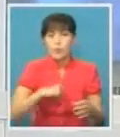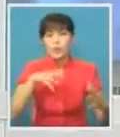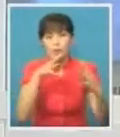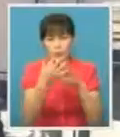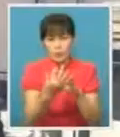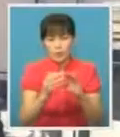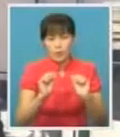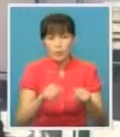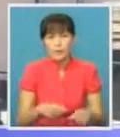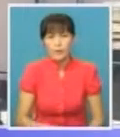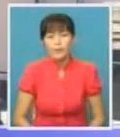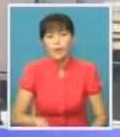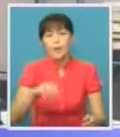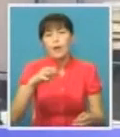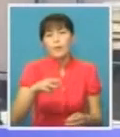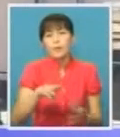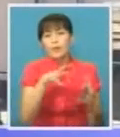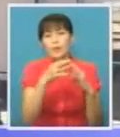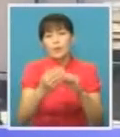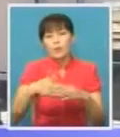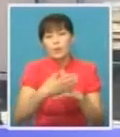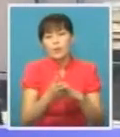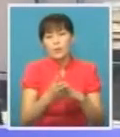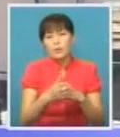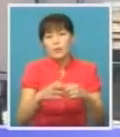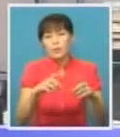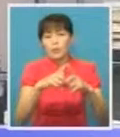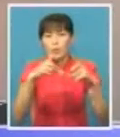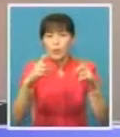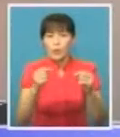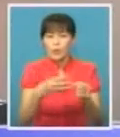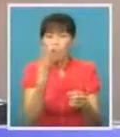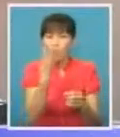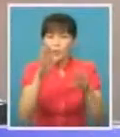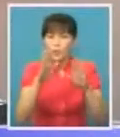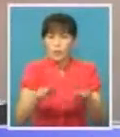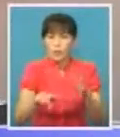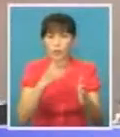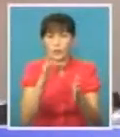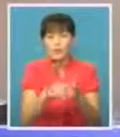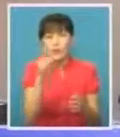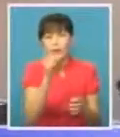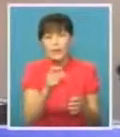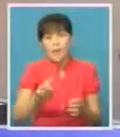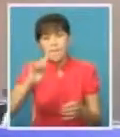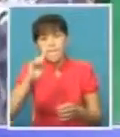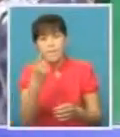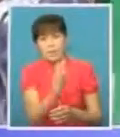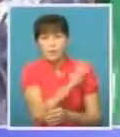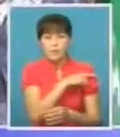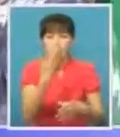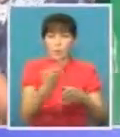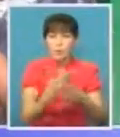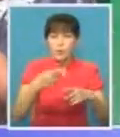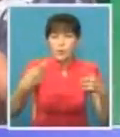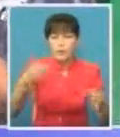болды. Майтөбе ауылында ашылған 16 орталығының орны бөлек 40 орындық орталықта азаматтарға алғашқы көмек көрсетуден бөлек